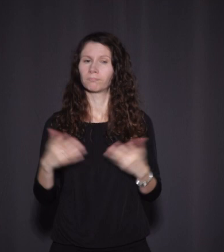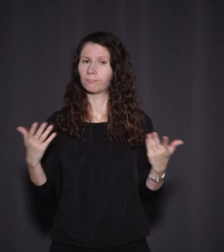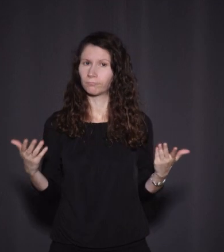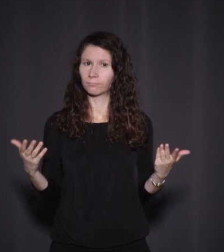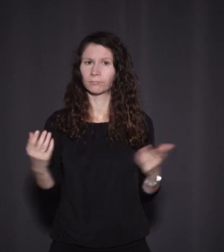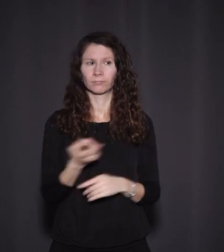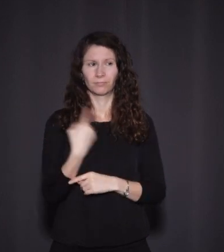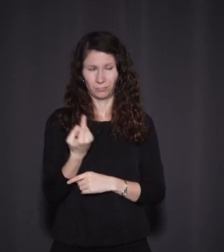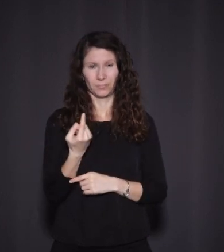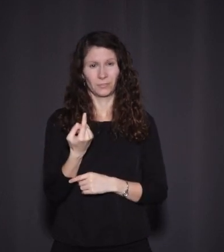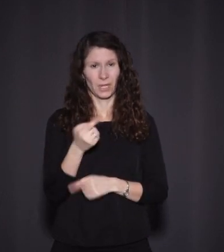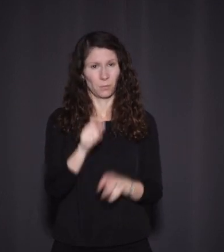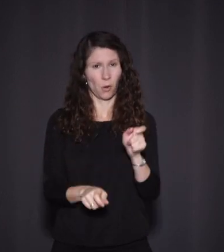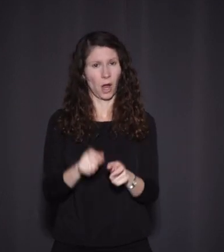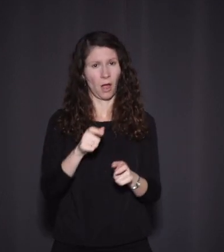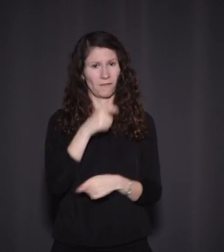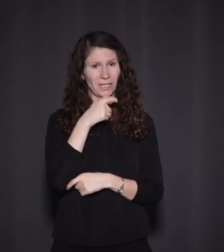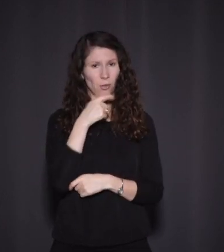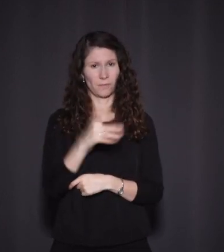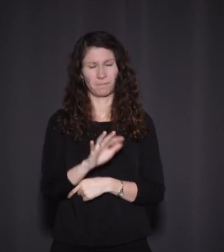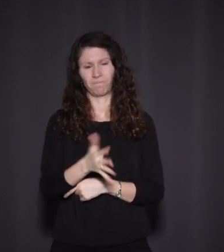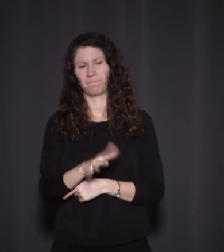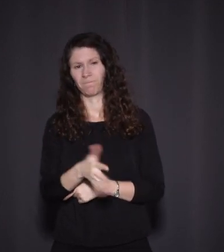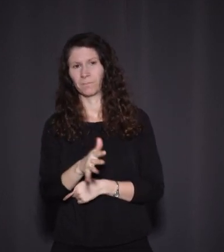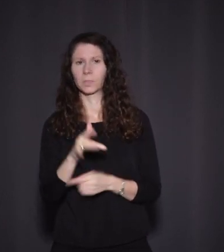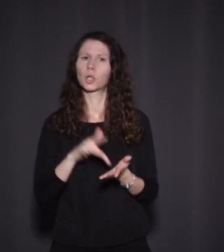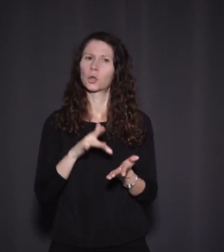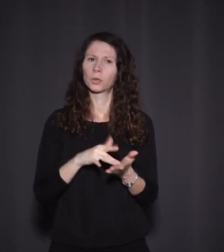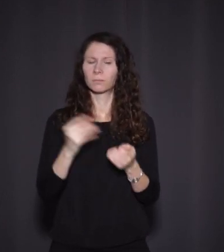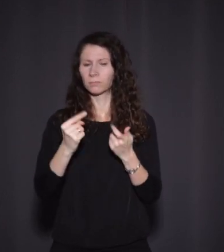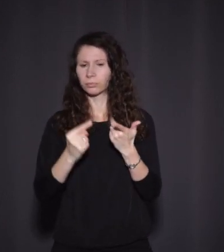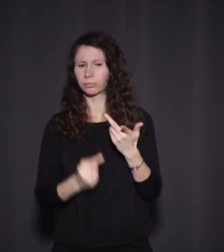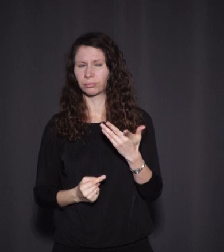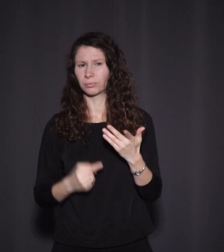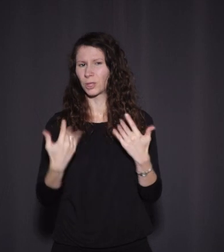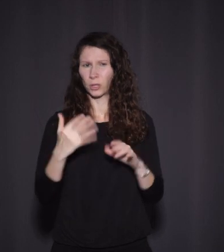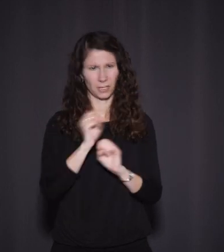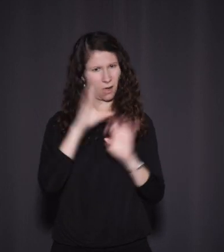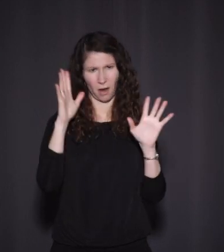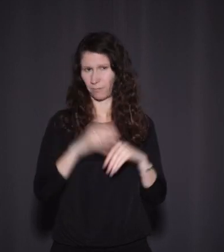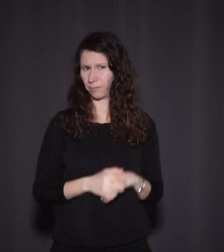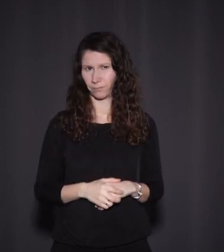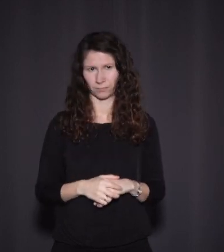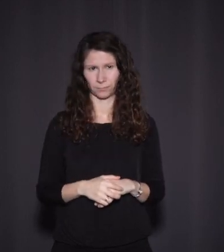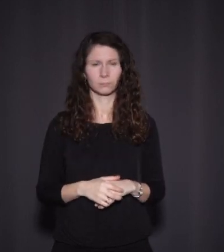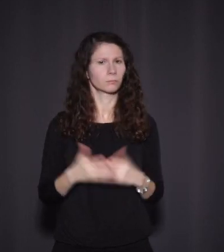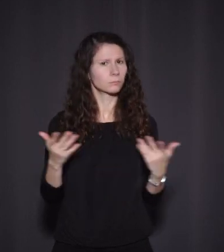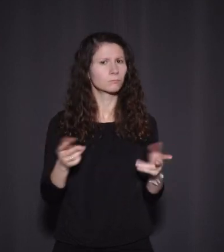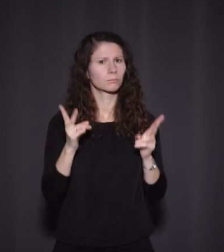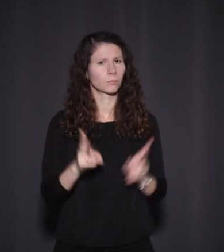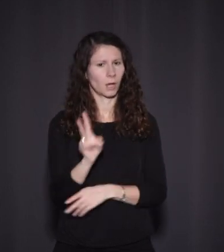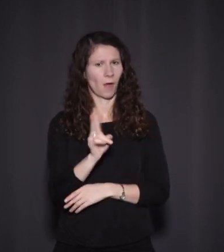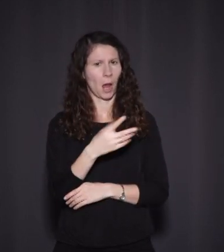wir Bedenken gegen die Bürgerversicherung, weil doch die ein oder andere Frage zu klären wäre, wer wird überhaupt